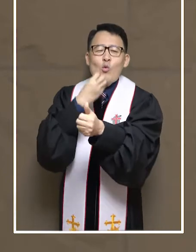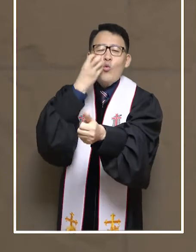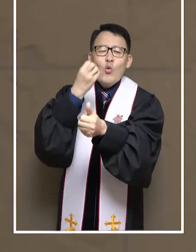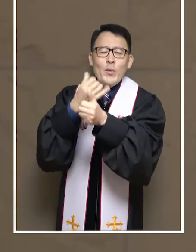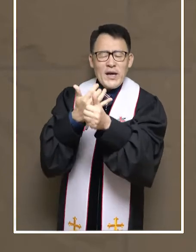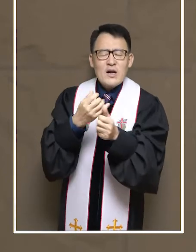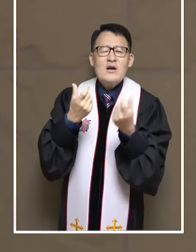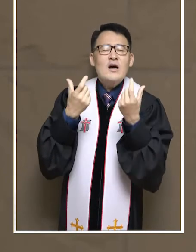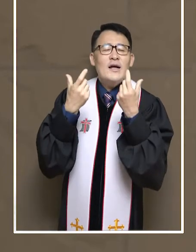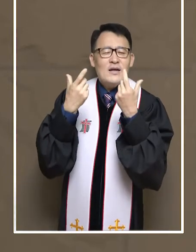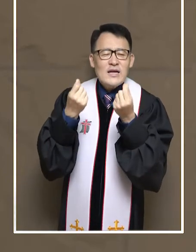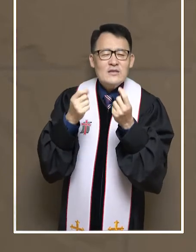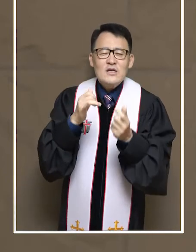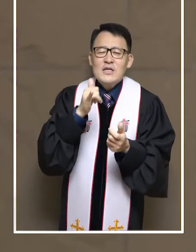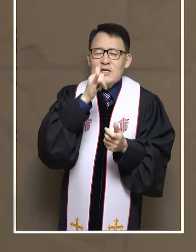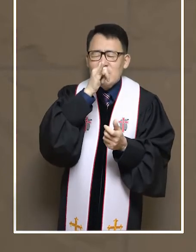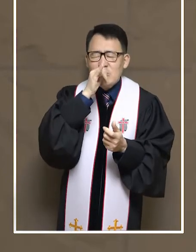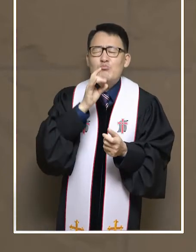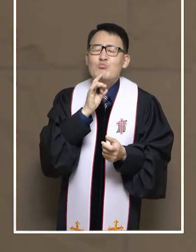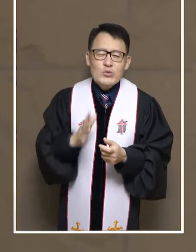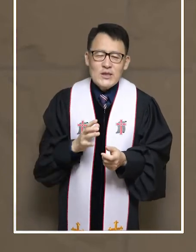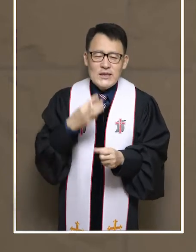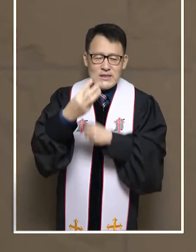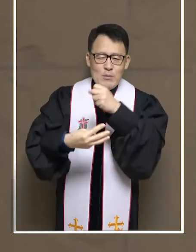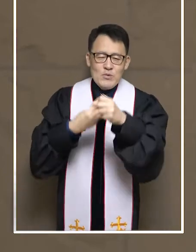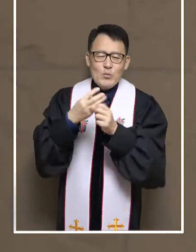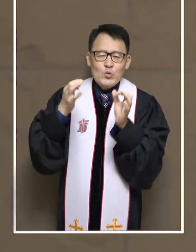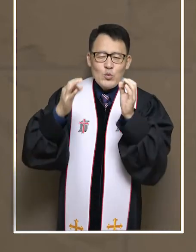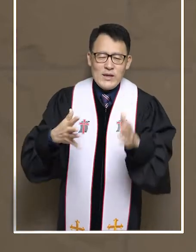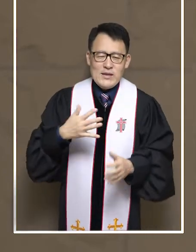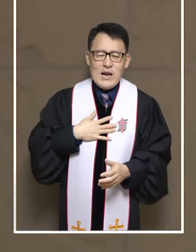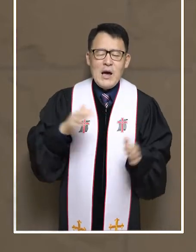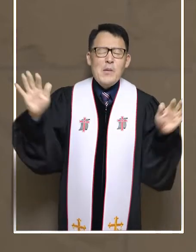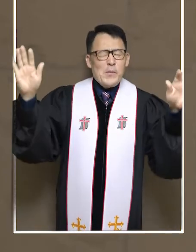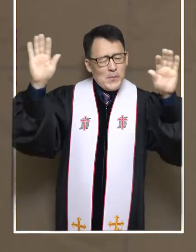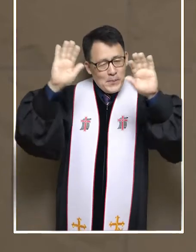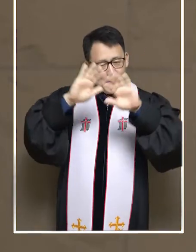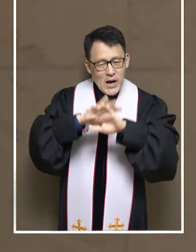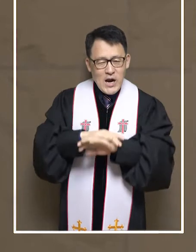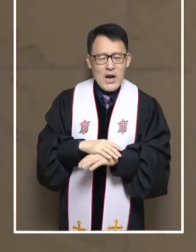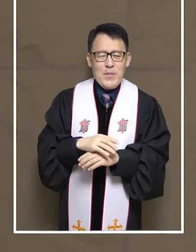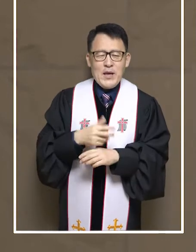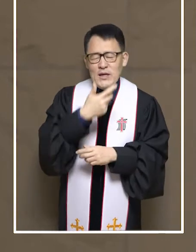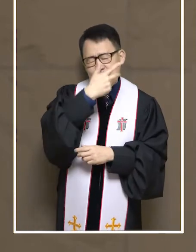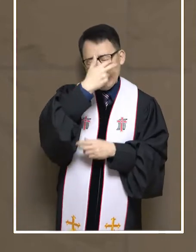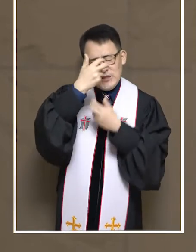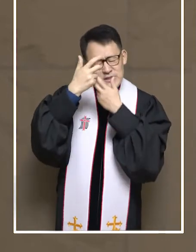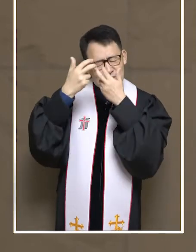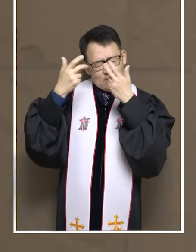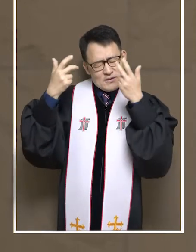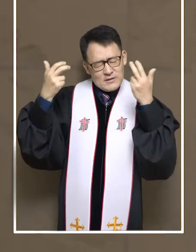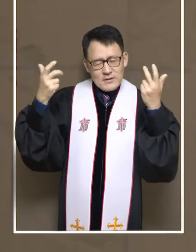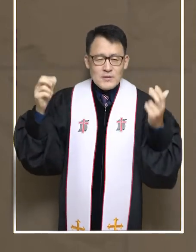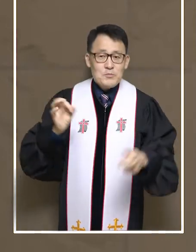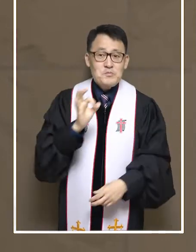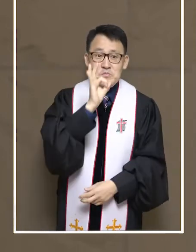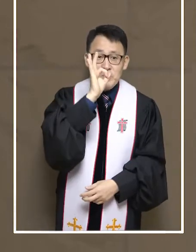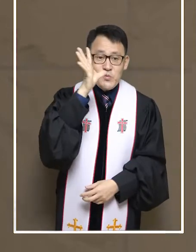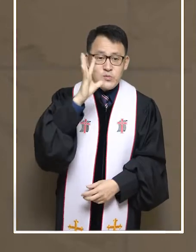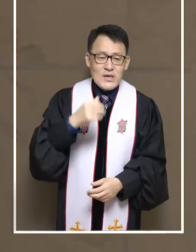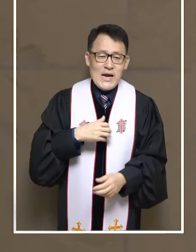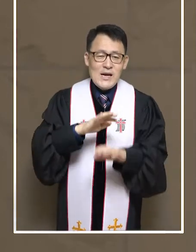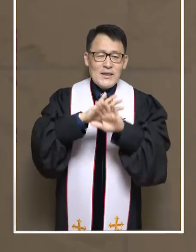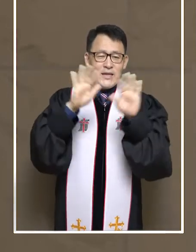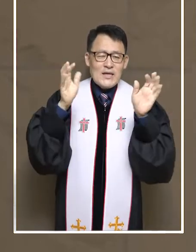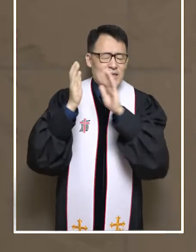잘못을 폭로하라는 고발장뿐이었다. 그 3년 동안 나는 밤에 거의 잠을 자지